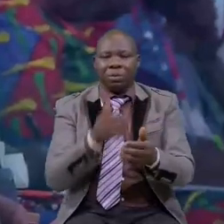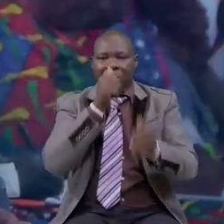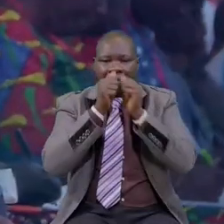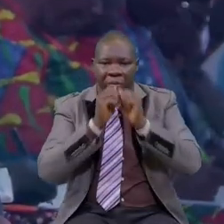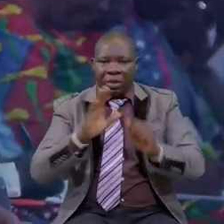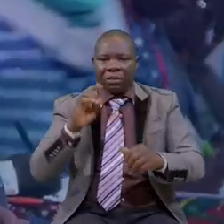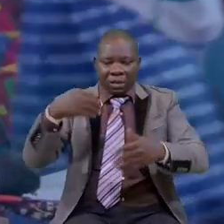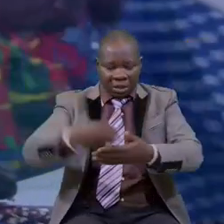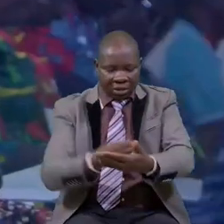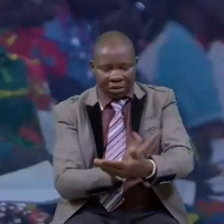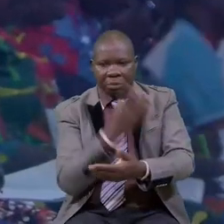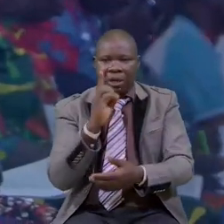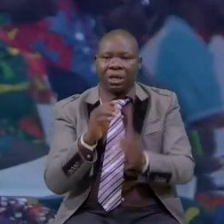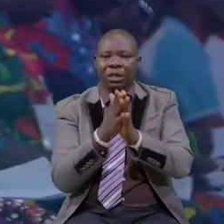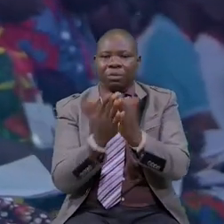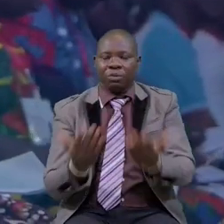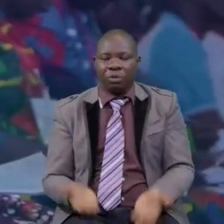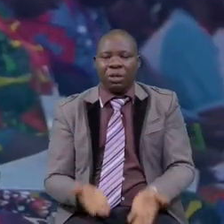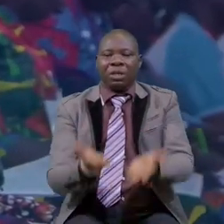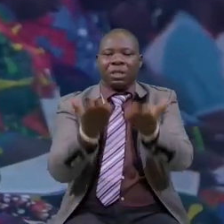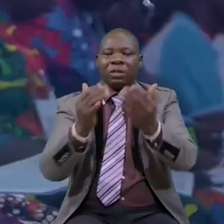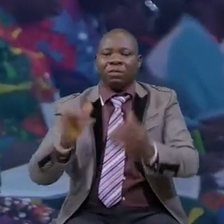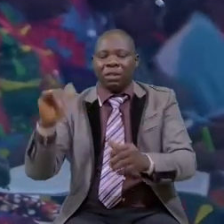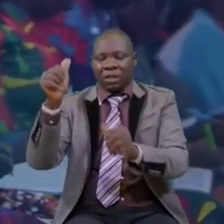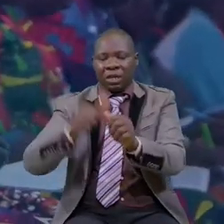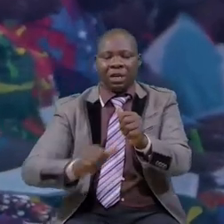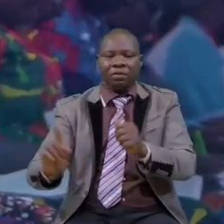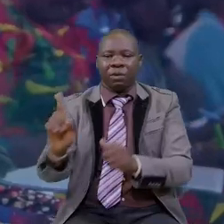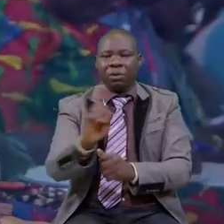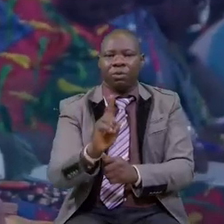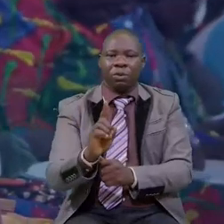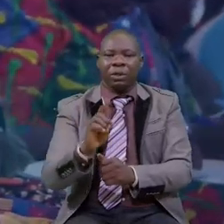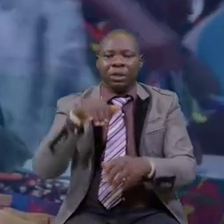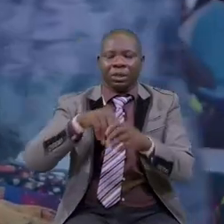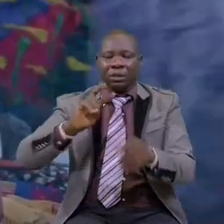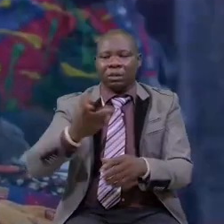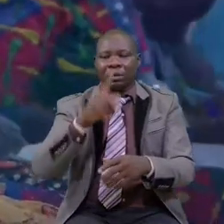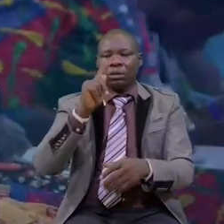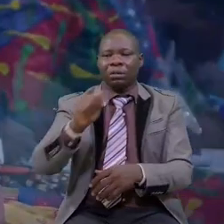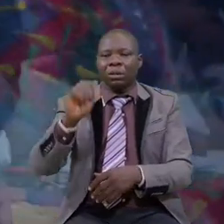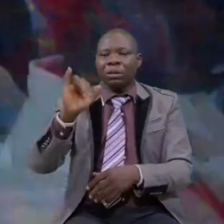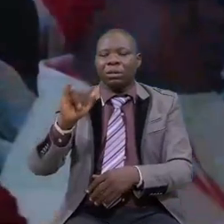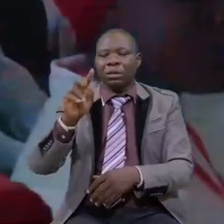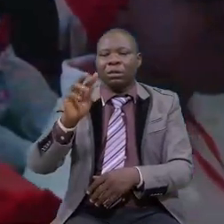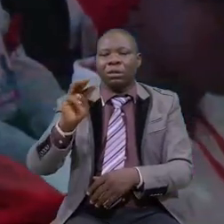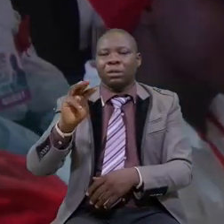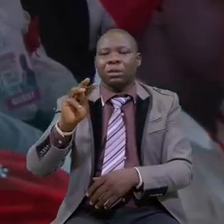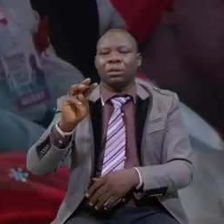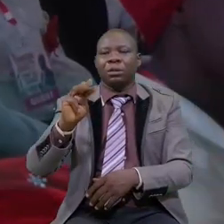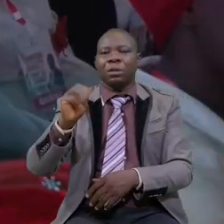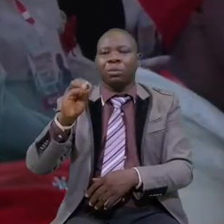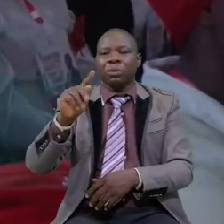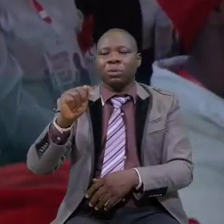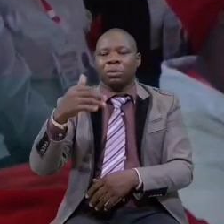livre inspiré, béni, qui élève tout le monde. Voyons, en 2 Timothée au chapitre 3, je vous lis